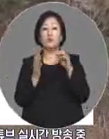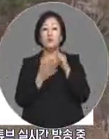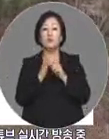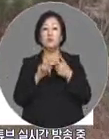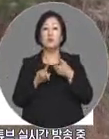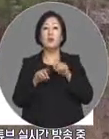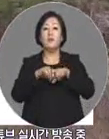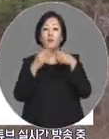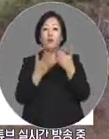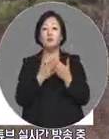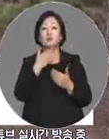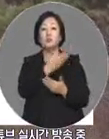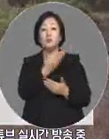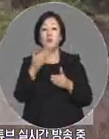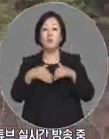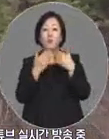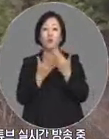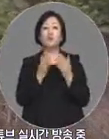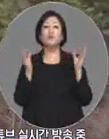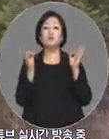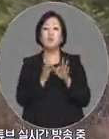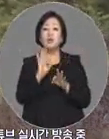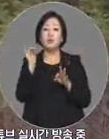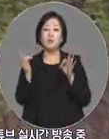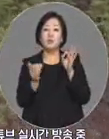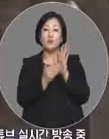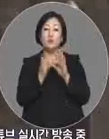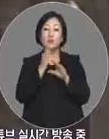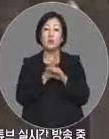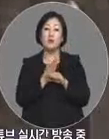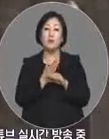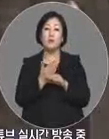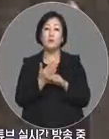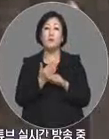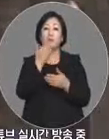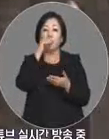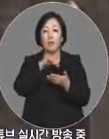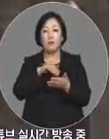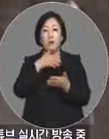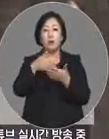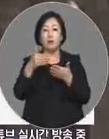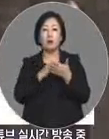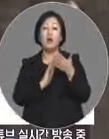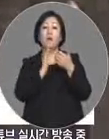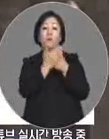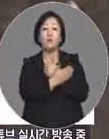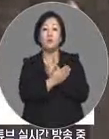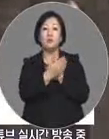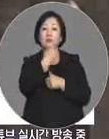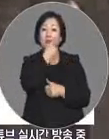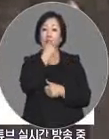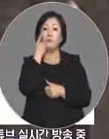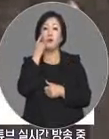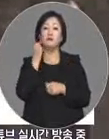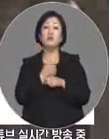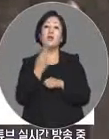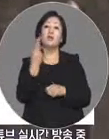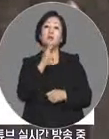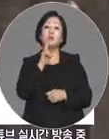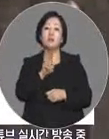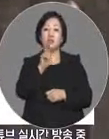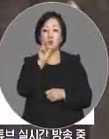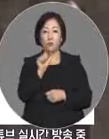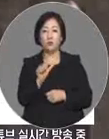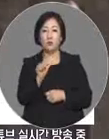기능은 사라진다고 울산 씨는 강조합니다 아문 각과 보존 대책이 증명된 만큼 2025년